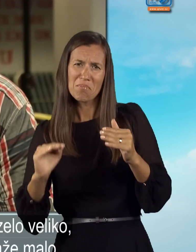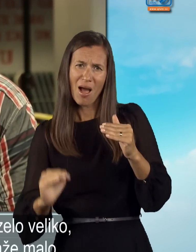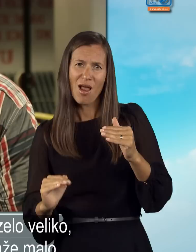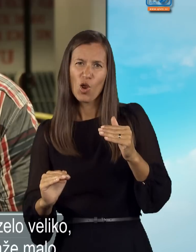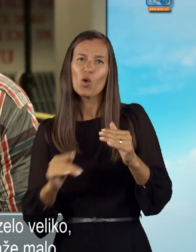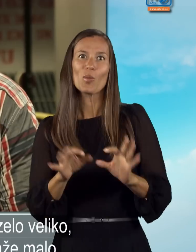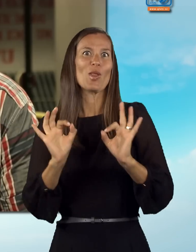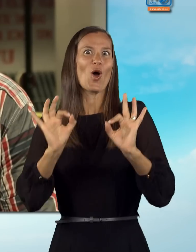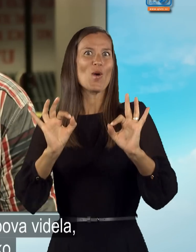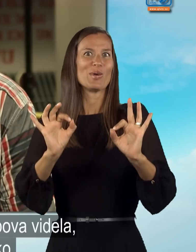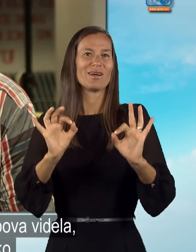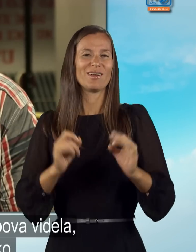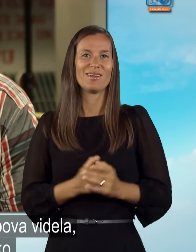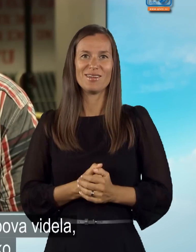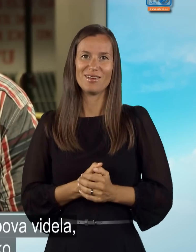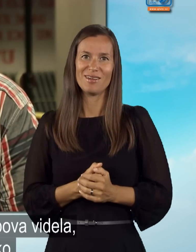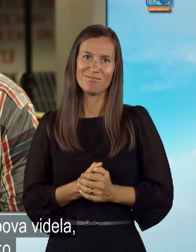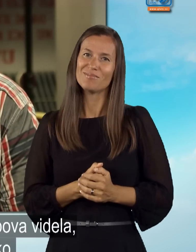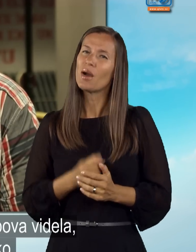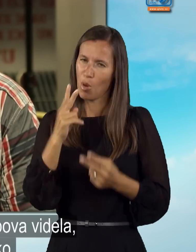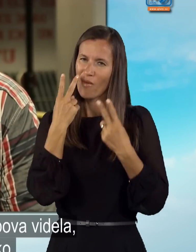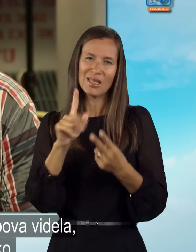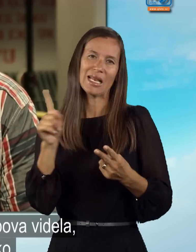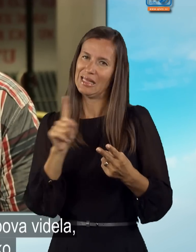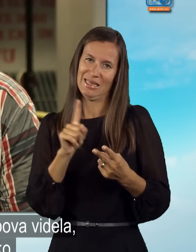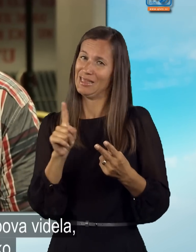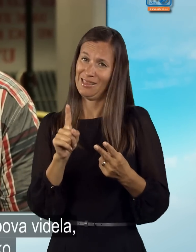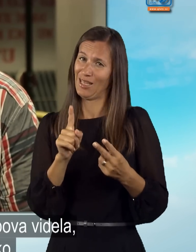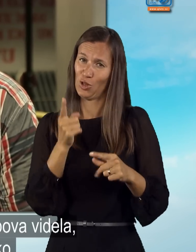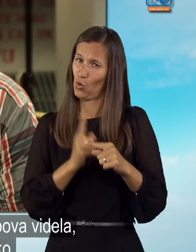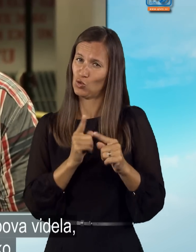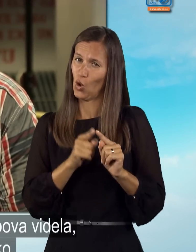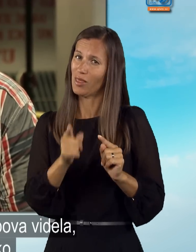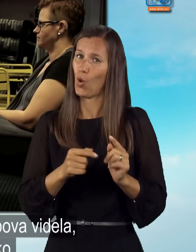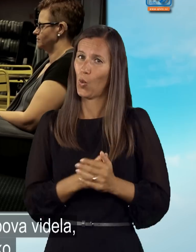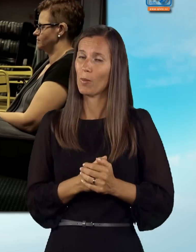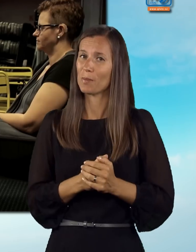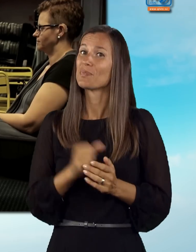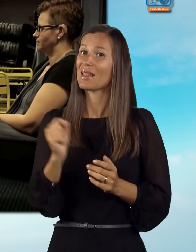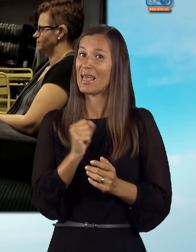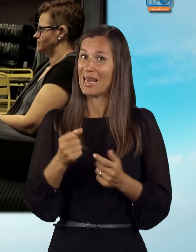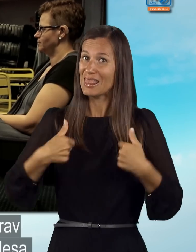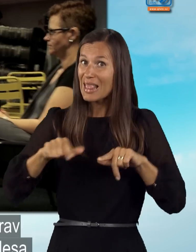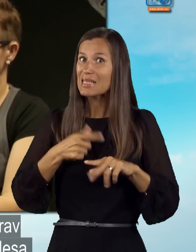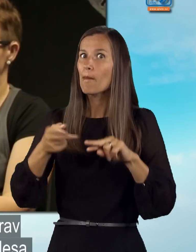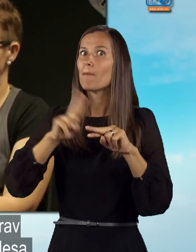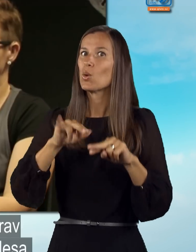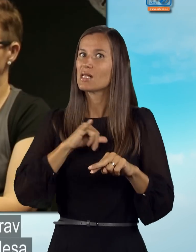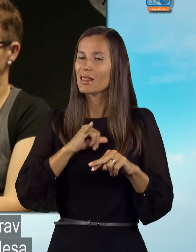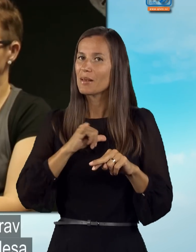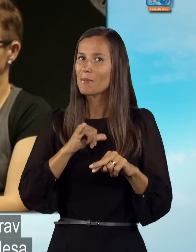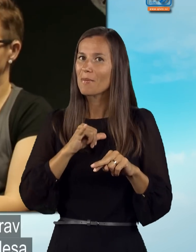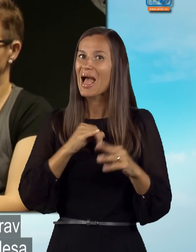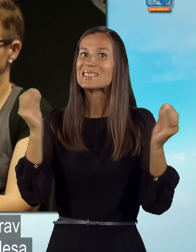pokaže malo, ne, je pa to ful dobro. Malo bo videla, da ni čist tako, ne, ker nas pravzaprav